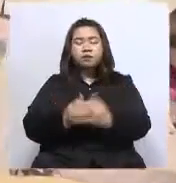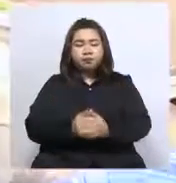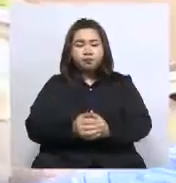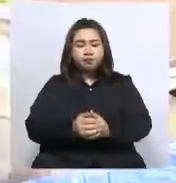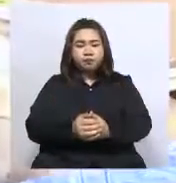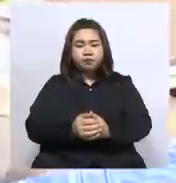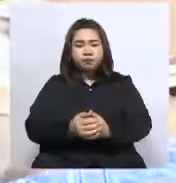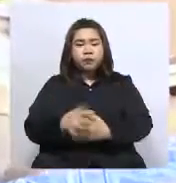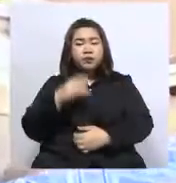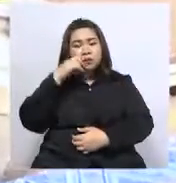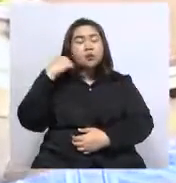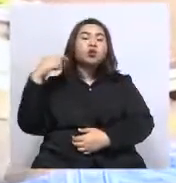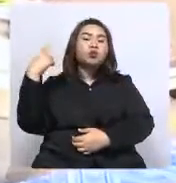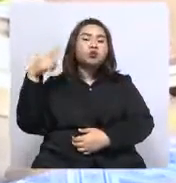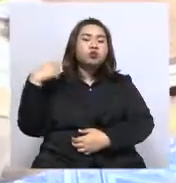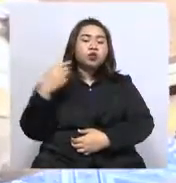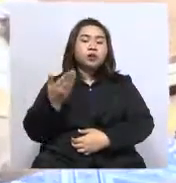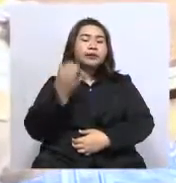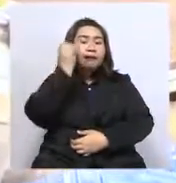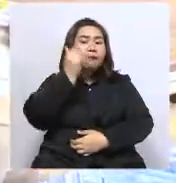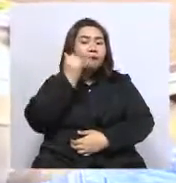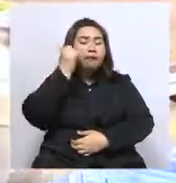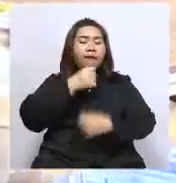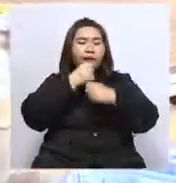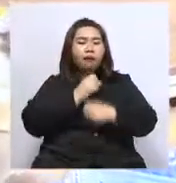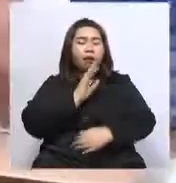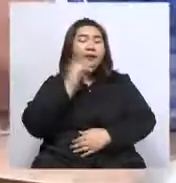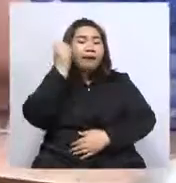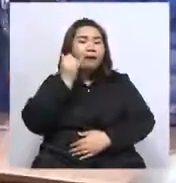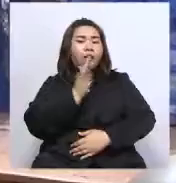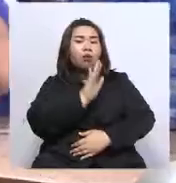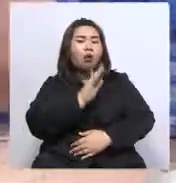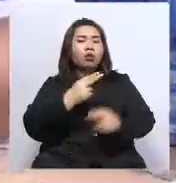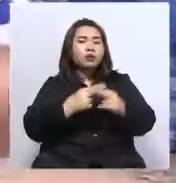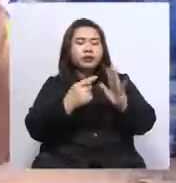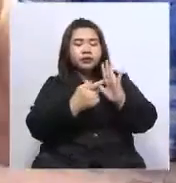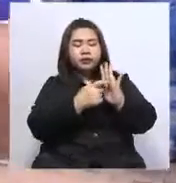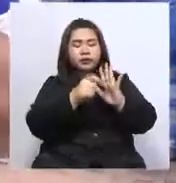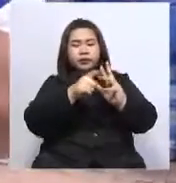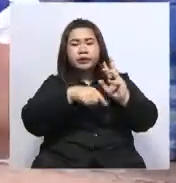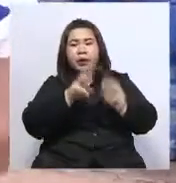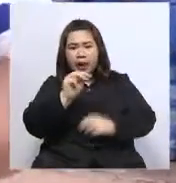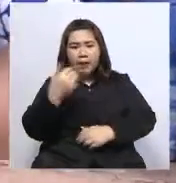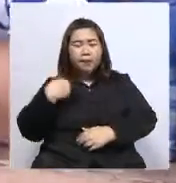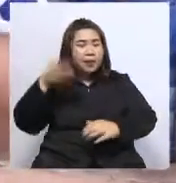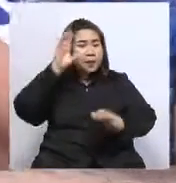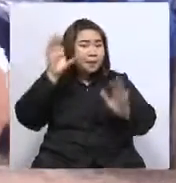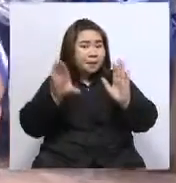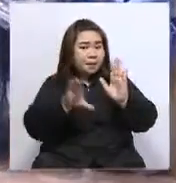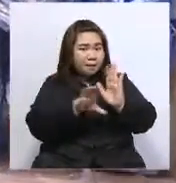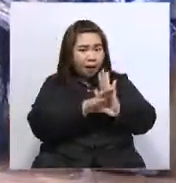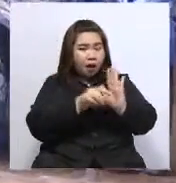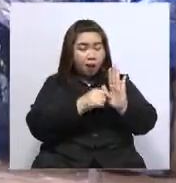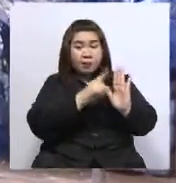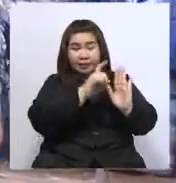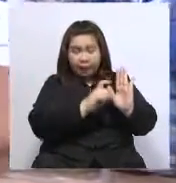ที่นางสำราญเพียแก่นซึ่งเป็นยายนะครับของน้องแอมก็นำรูปหลานสาวพร้อมทั้งธูป1ดอก